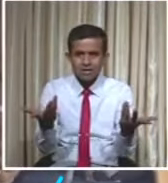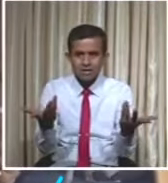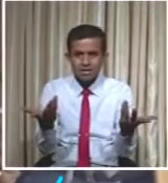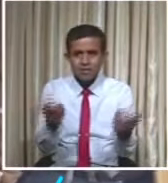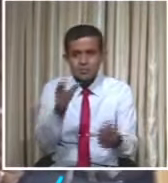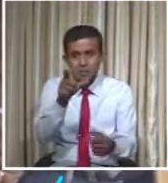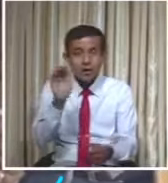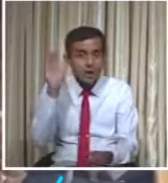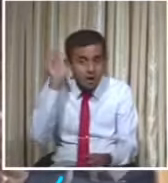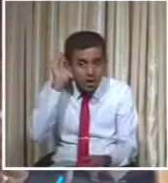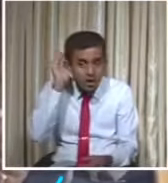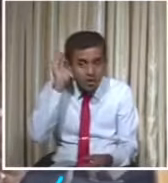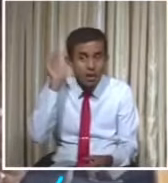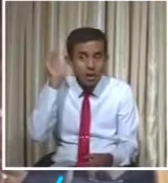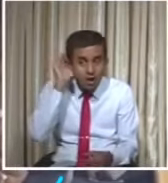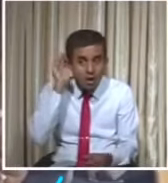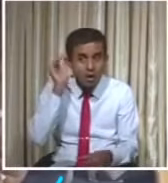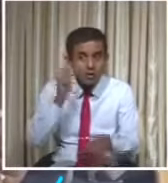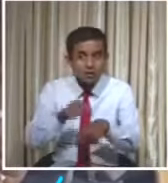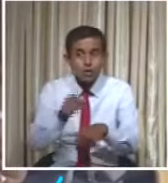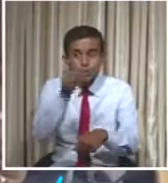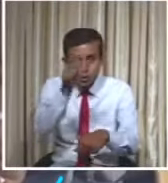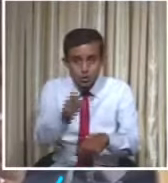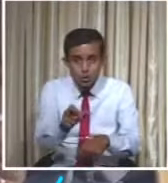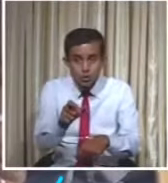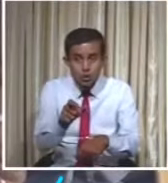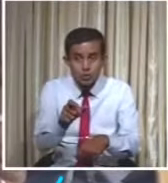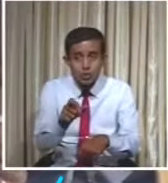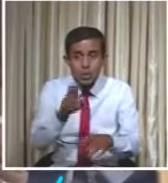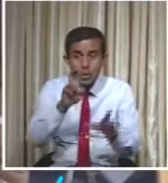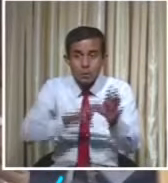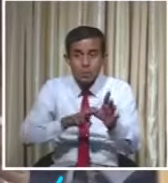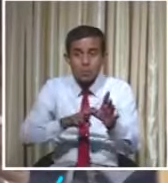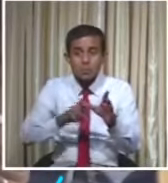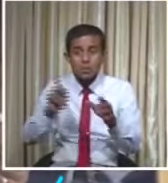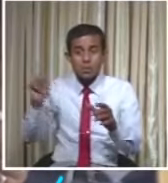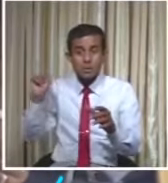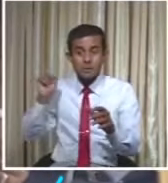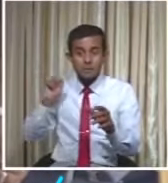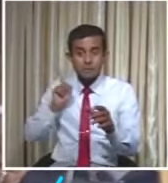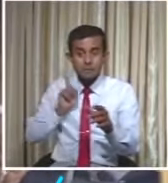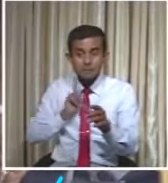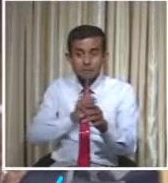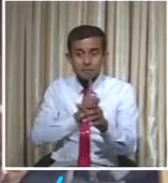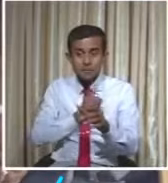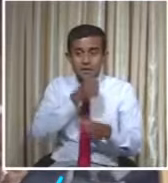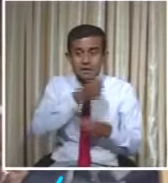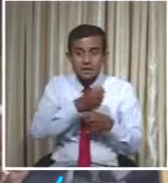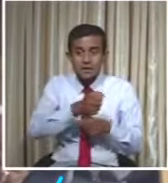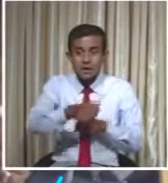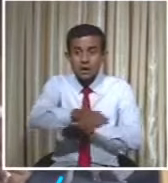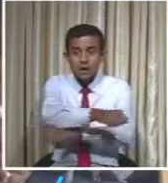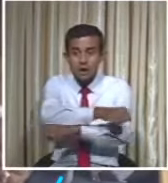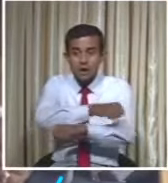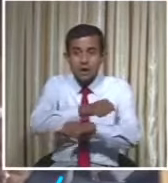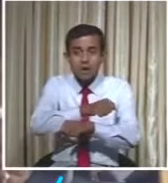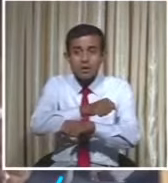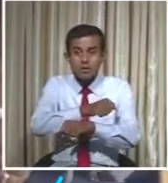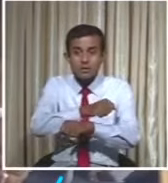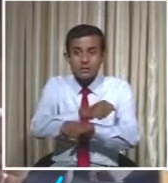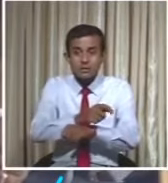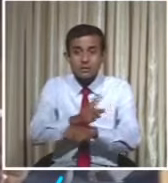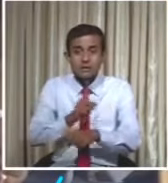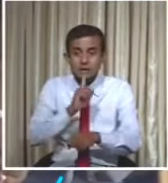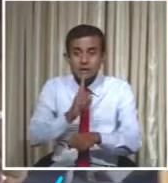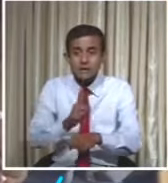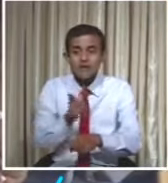उबतुमागेन एहुवा ए अहन कोट उबतुमागे पिति पुटुव पितिपस्सेन अविल्ला आंडुपक्षे प्रधान संविधायक तुमा कियन्न